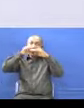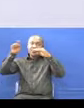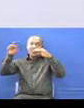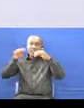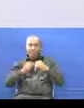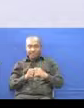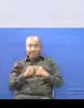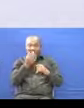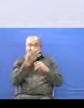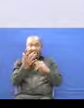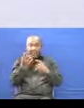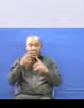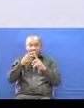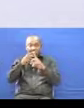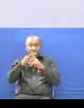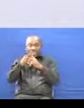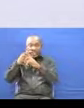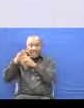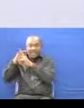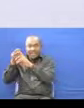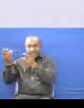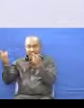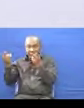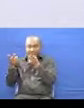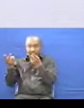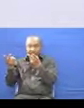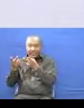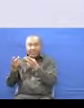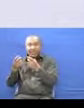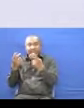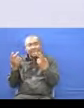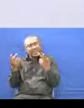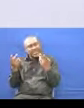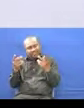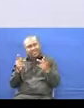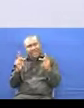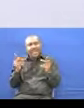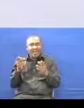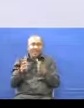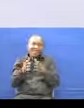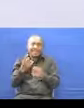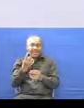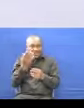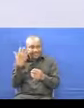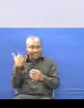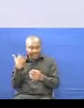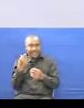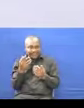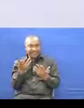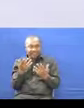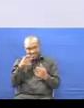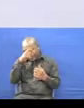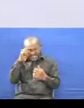juu tunazijumlisha kama kawaida. Kama za darasa la kwanza, wala upati tabu eh? Lakini usijumlishie